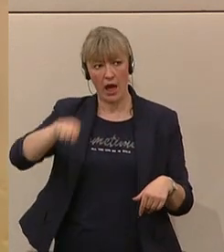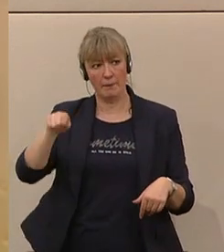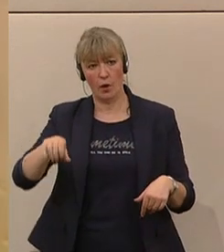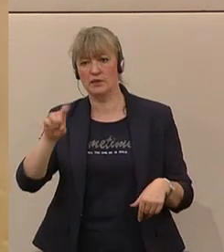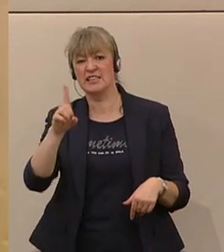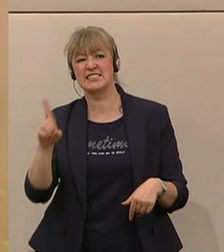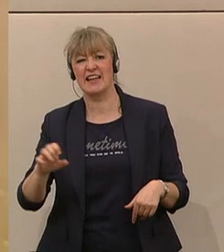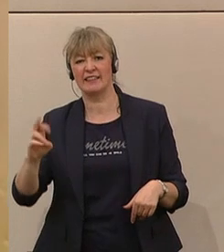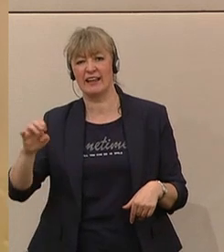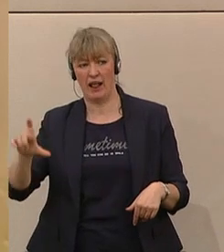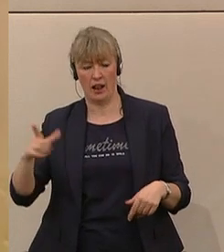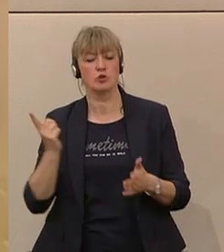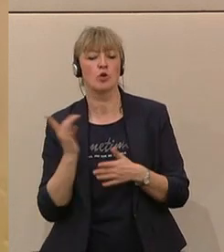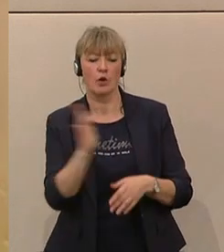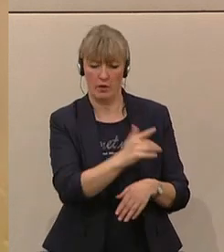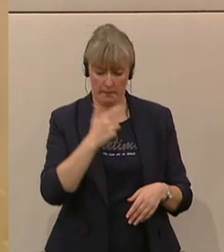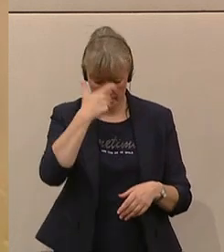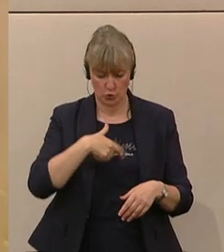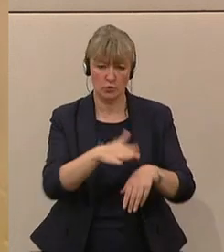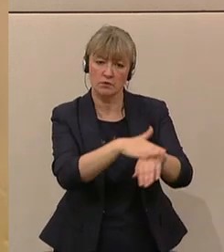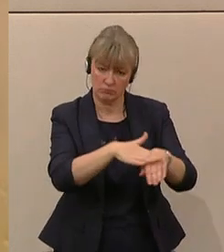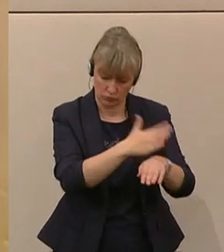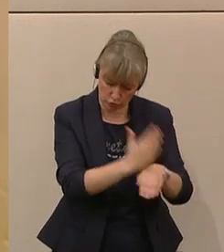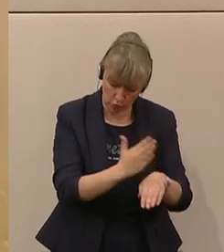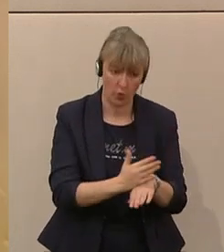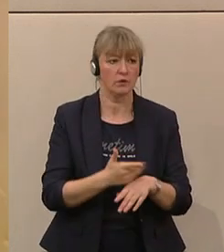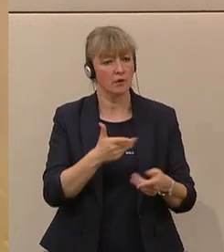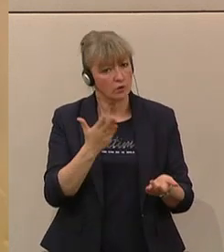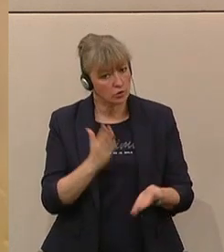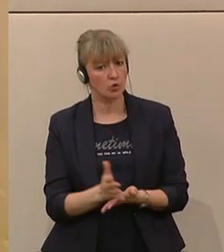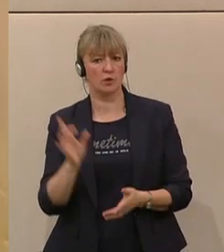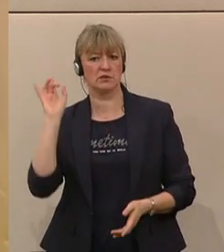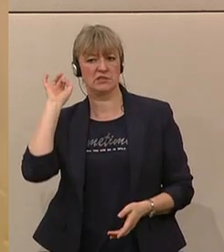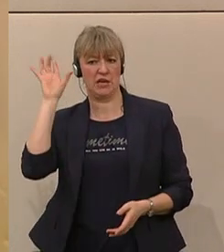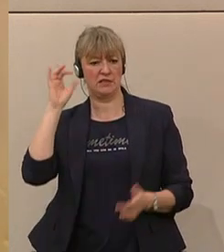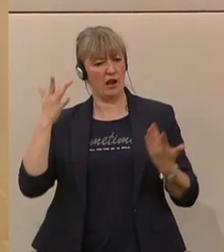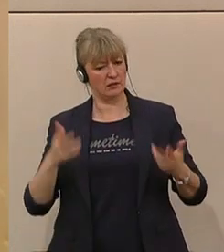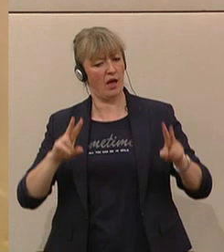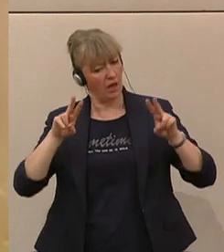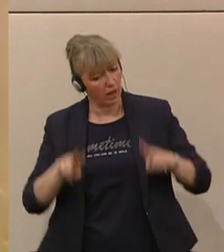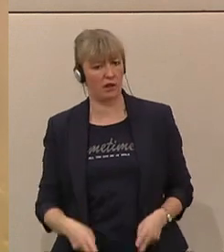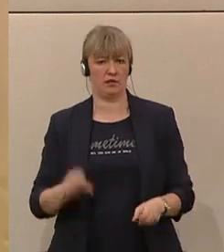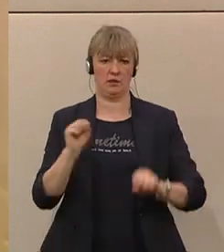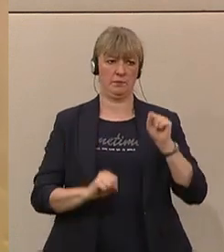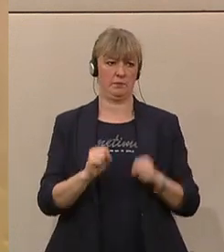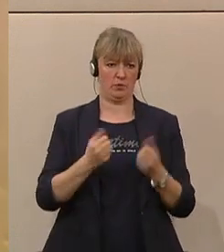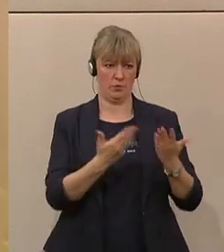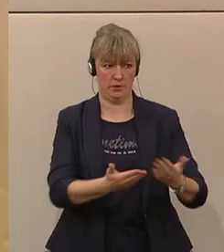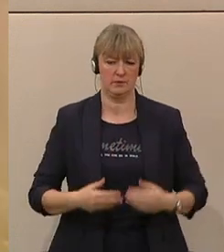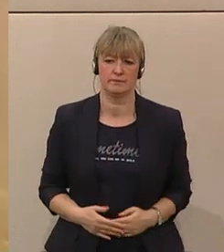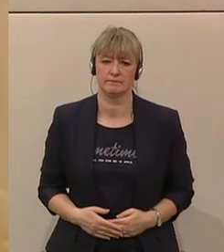bei ihr persönlich entschuldigt hat und das ist zumindest ein Signal in die richtige Richtung.